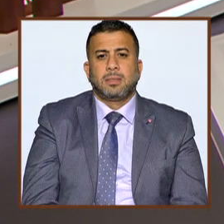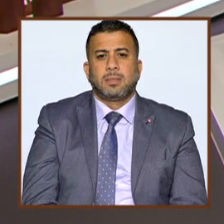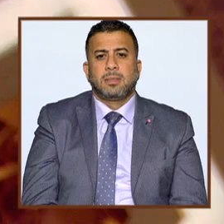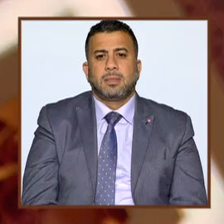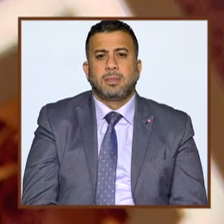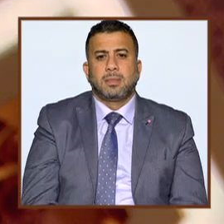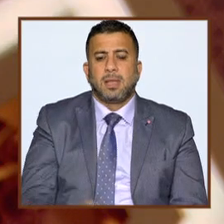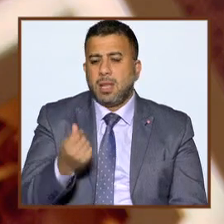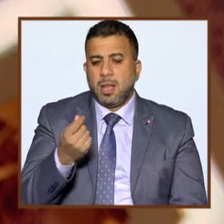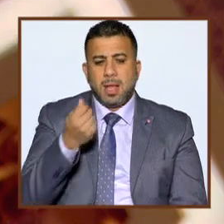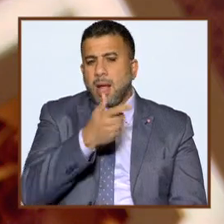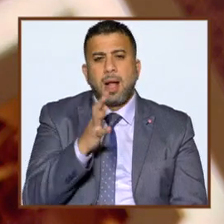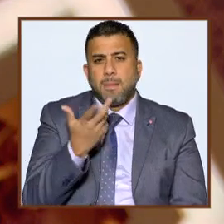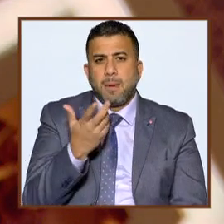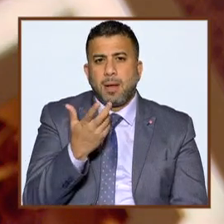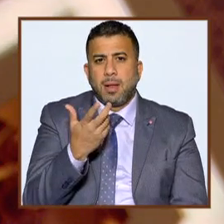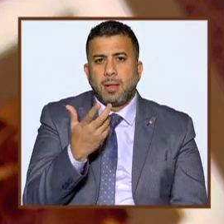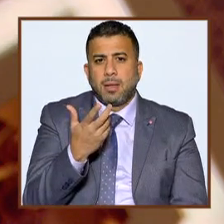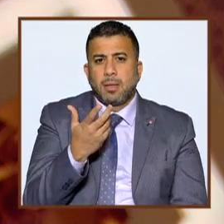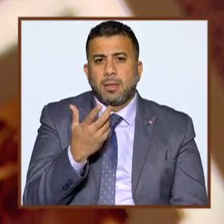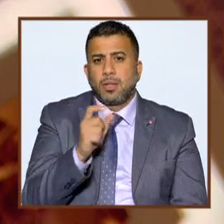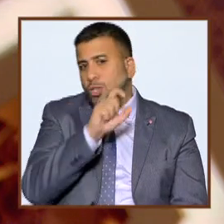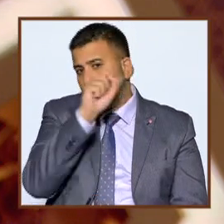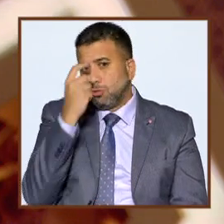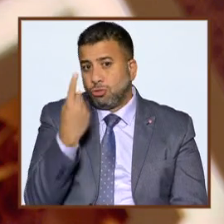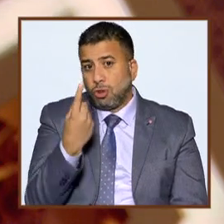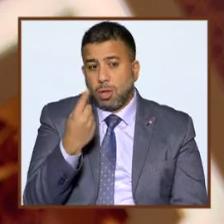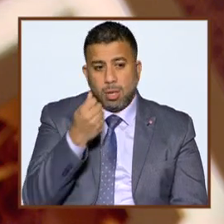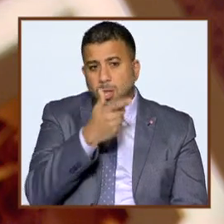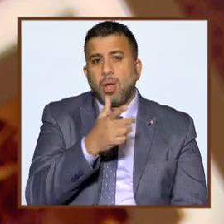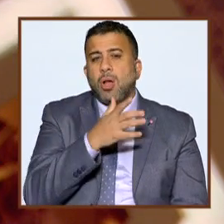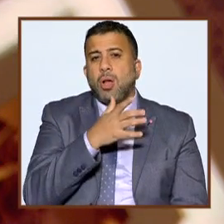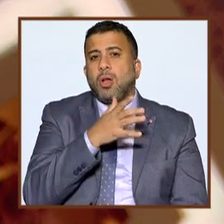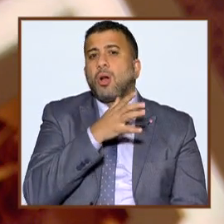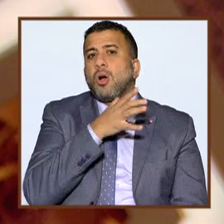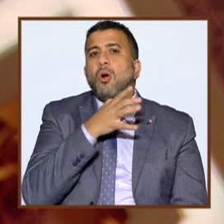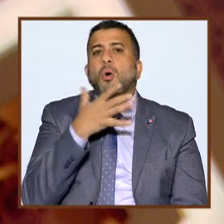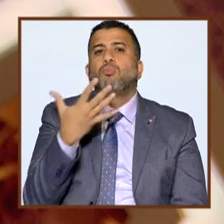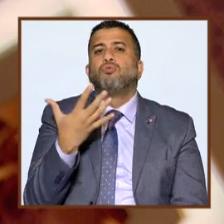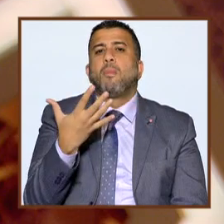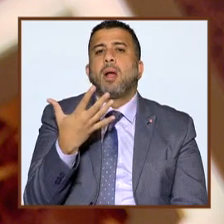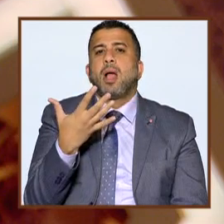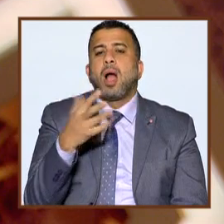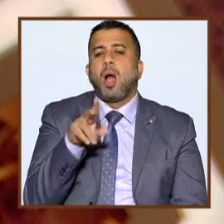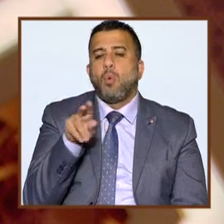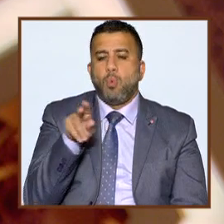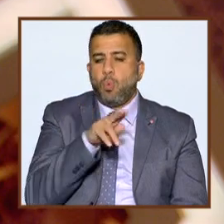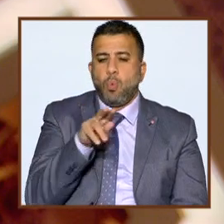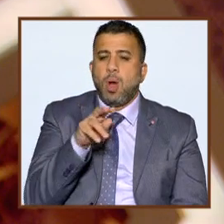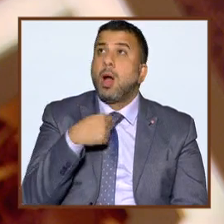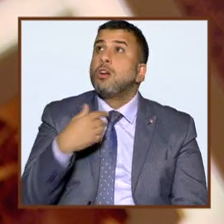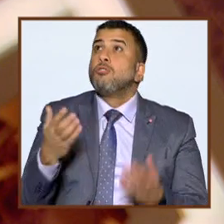كم نذر يعطيه؟ نذر إيش؟ نذر نعطيه كل شهر 500. حلف يعني حلف ها؟ إي يقول عليه نذر